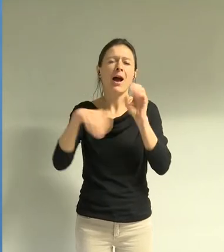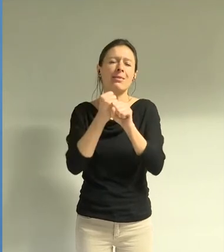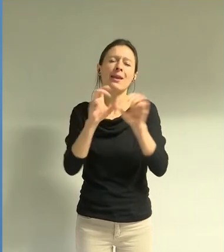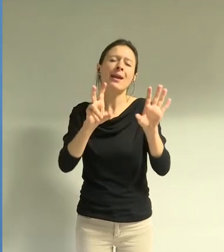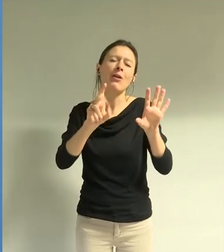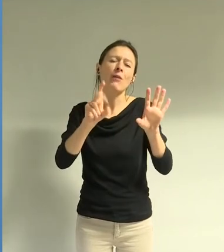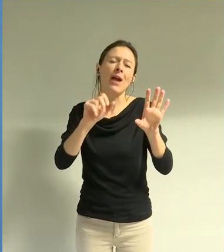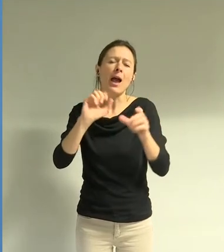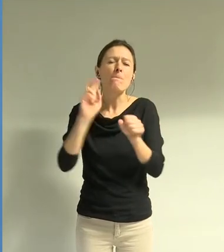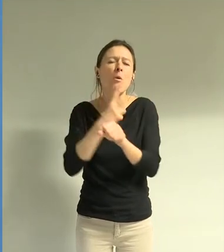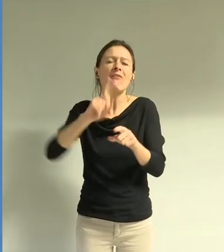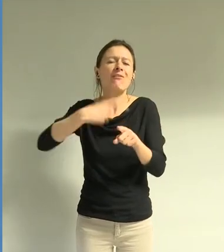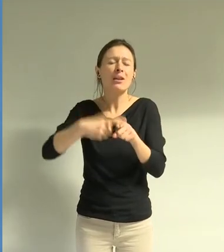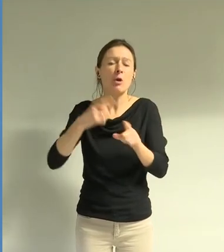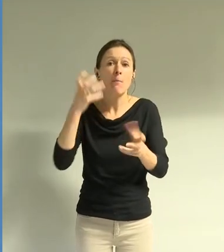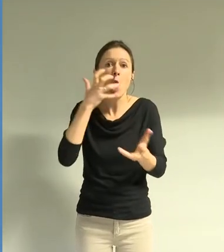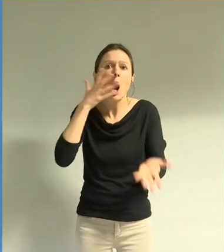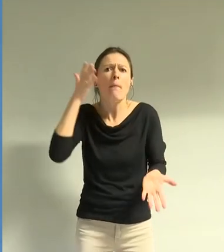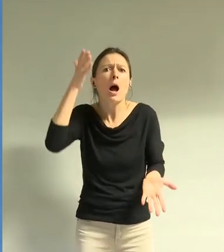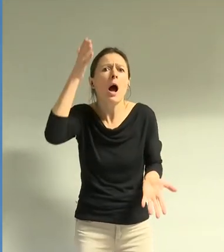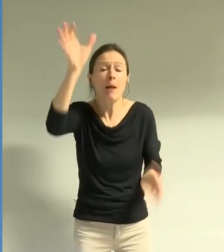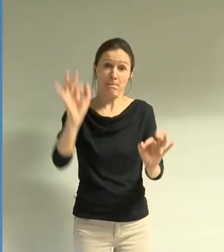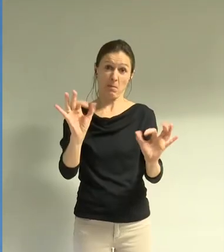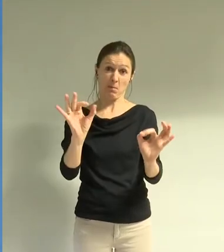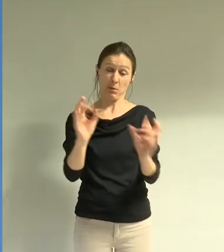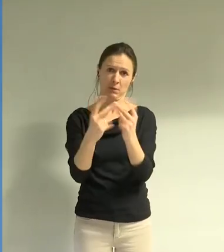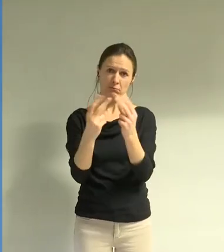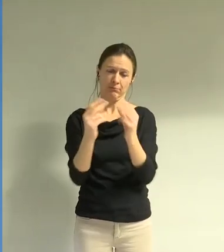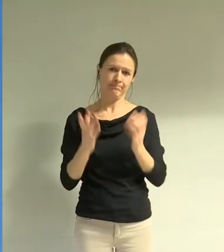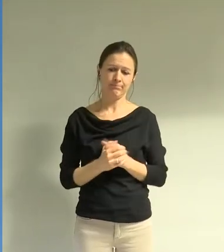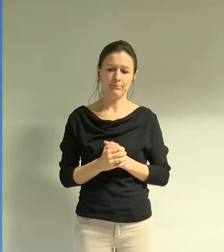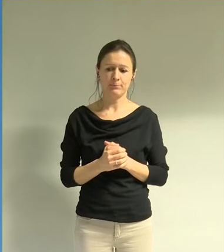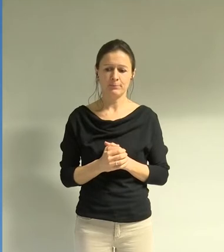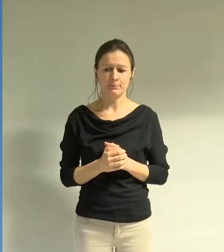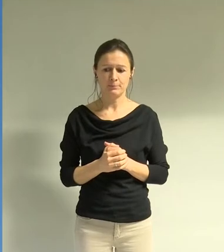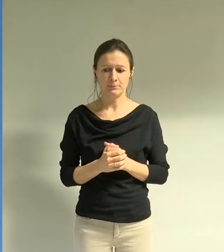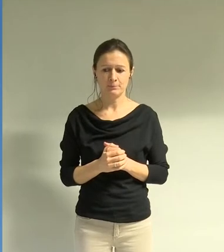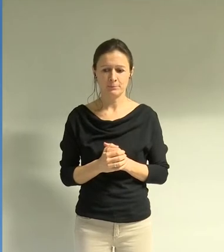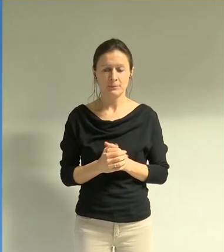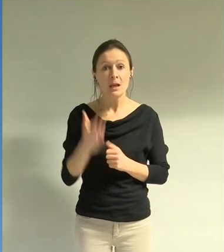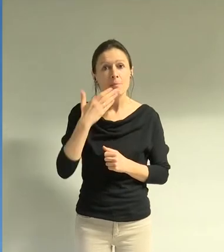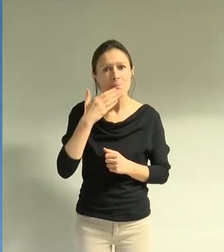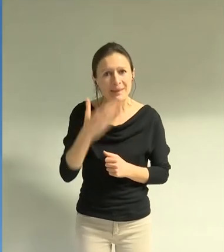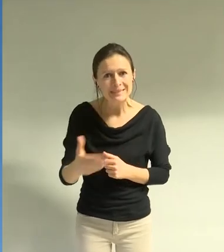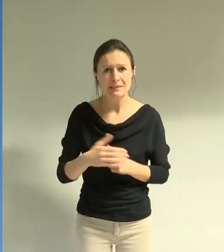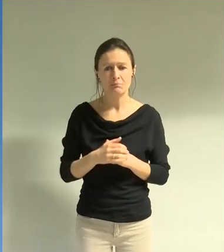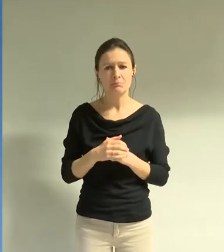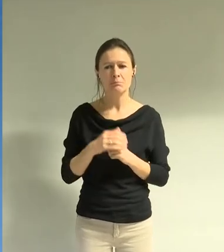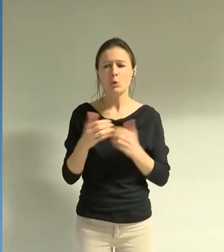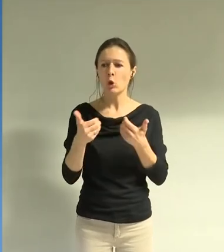merci les demandes de paroles que j'ai pour l'instant une